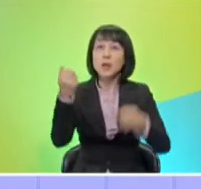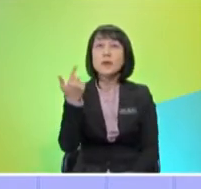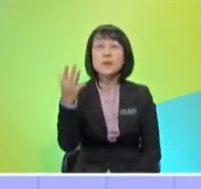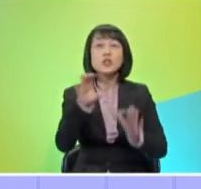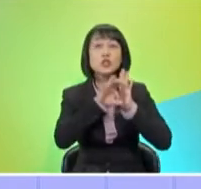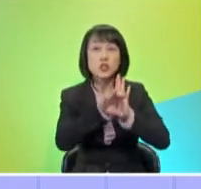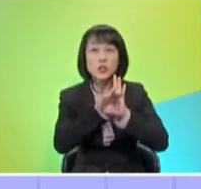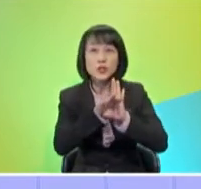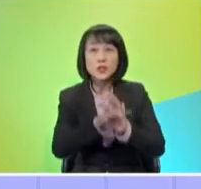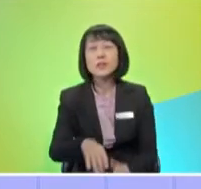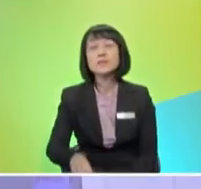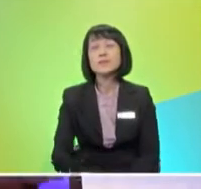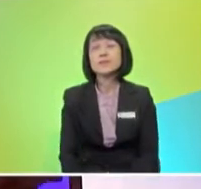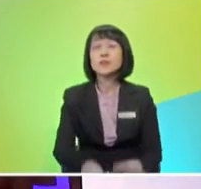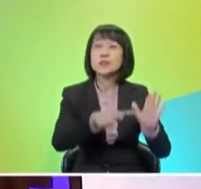tadi